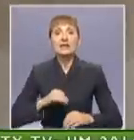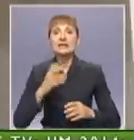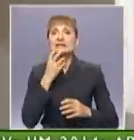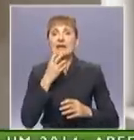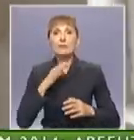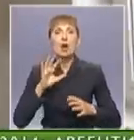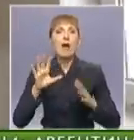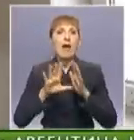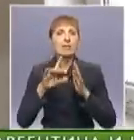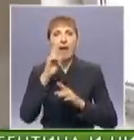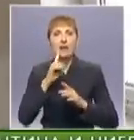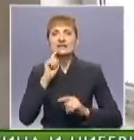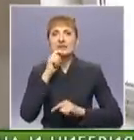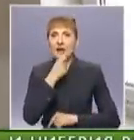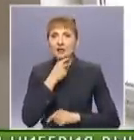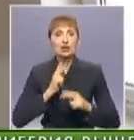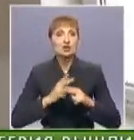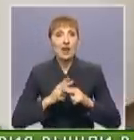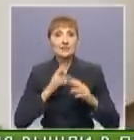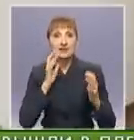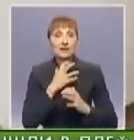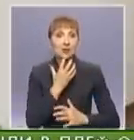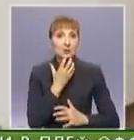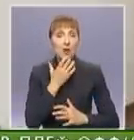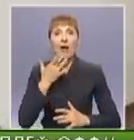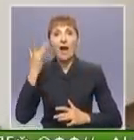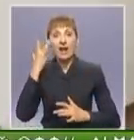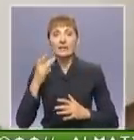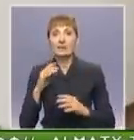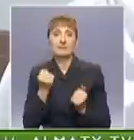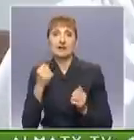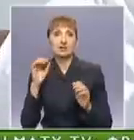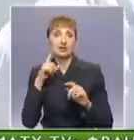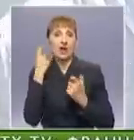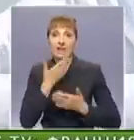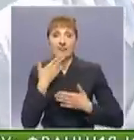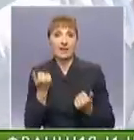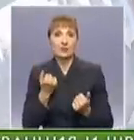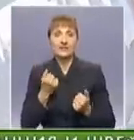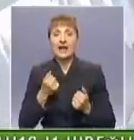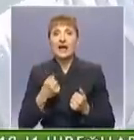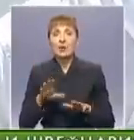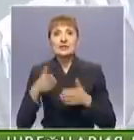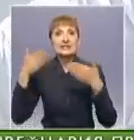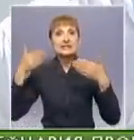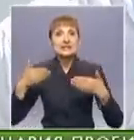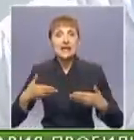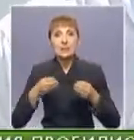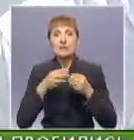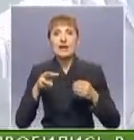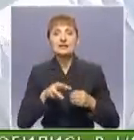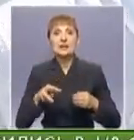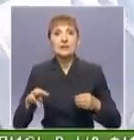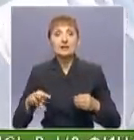теплоэнергосберегающие технологии. Жилье зимой сохраняет тепло, а летом не пропускает в помещение. Стены 15 сантиметров заменяют 7 рядов